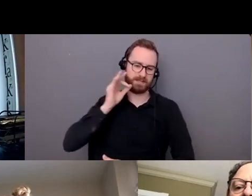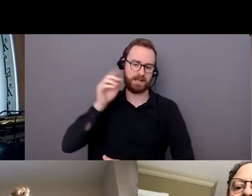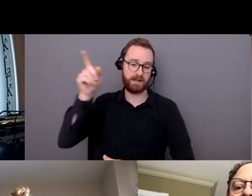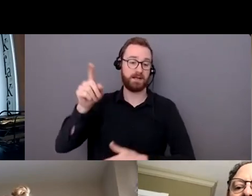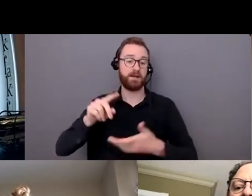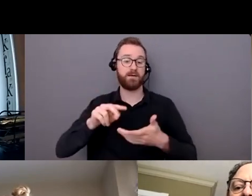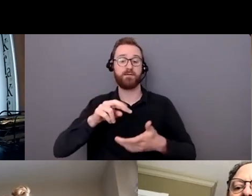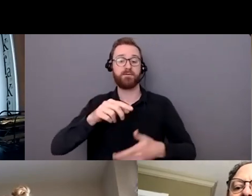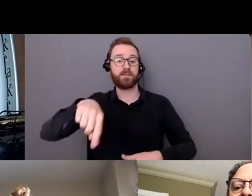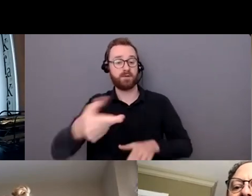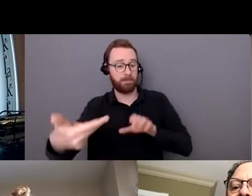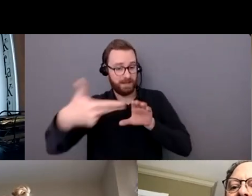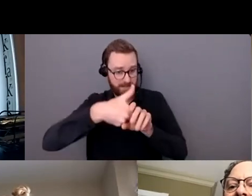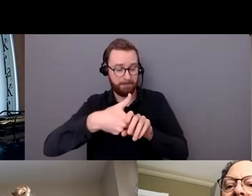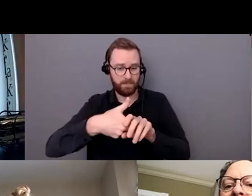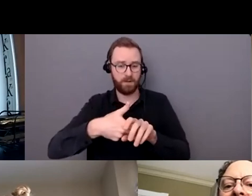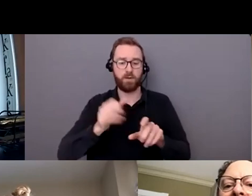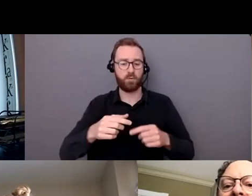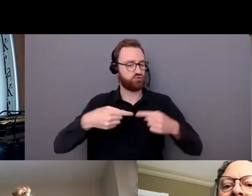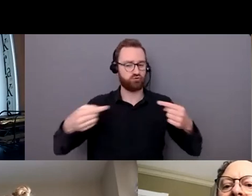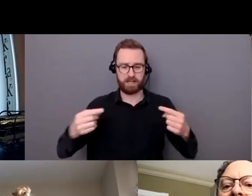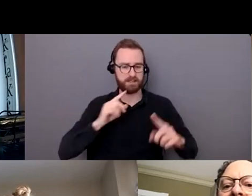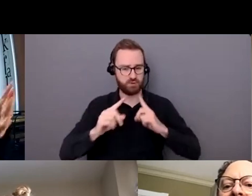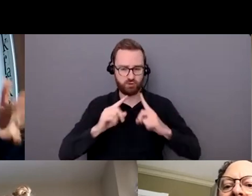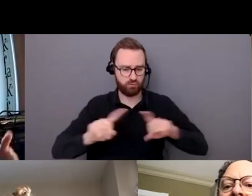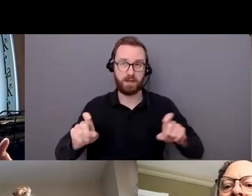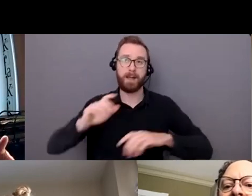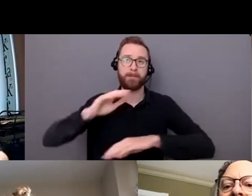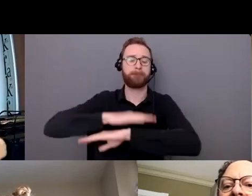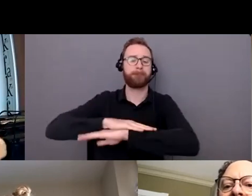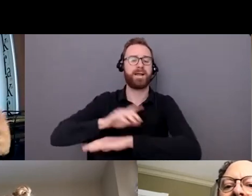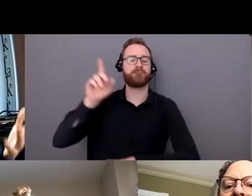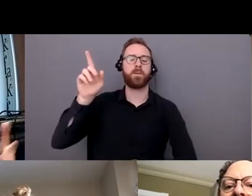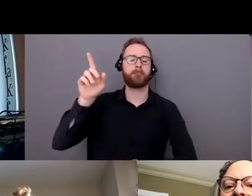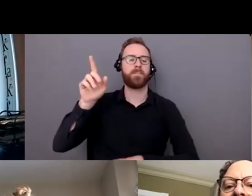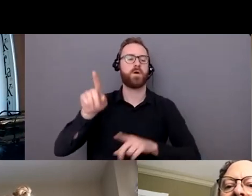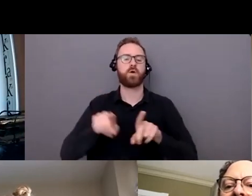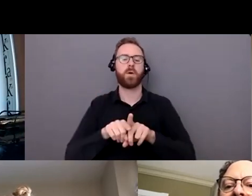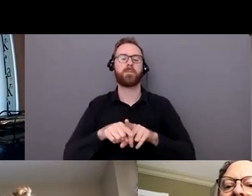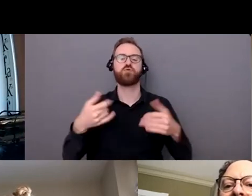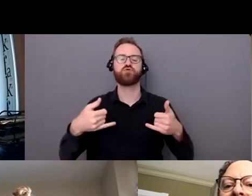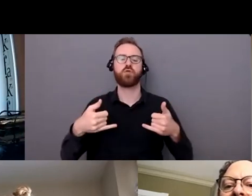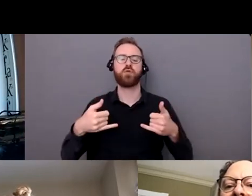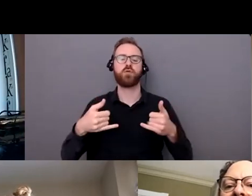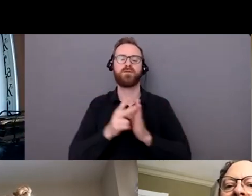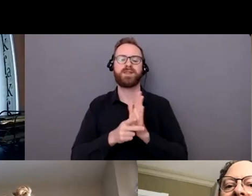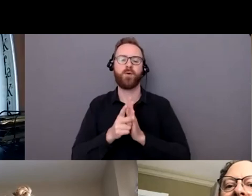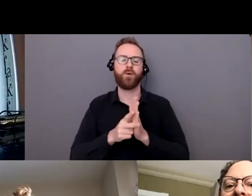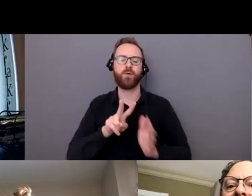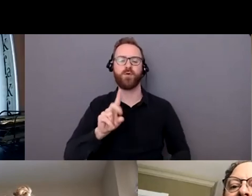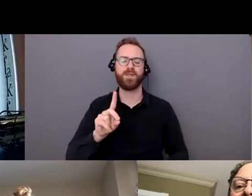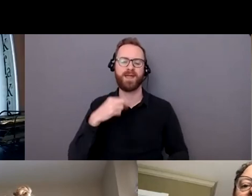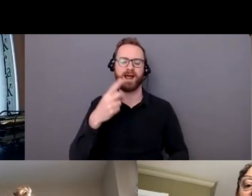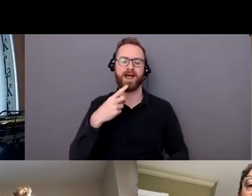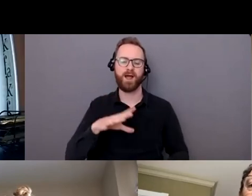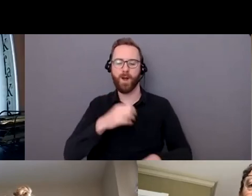ligne, on peut avoir des sujets particuliers de discussion. Dans cette plateforme-là, c'est un peu comme un ancien jeu vidéo très 2D, là. On a un